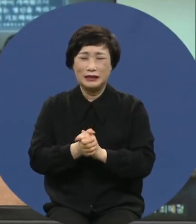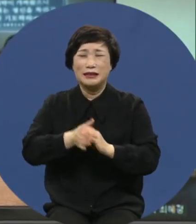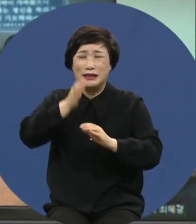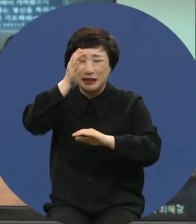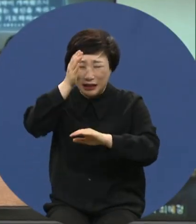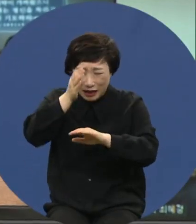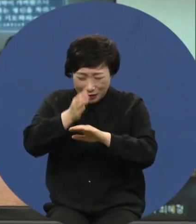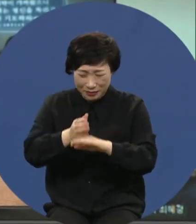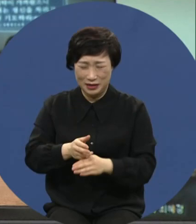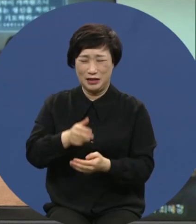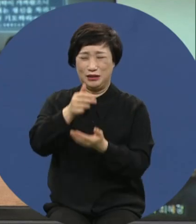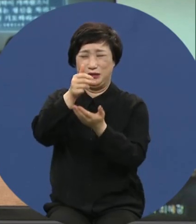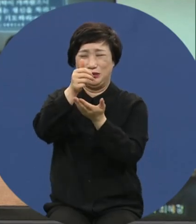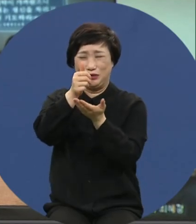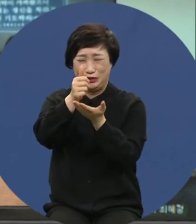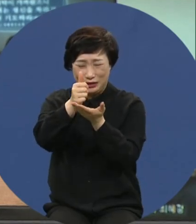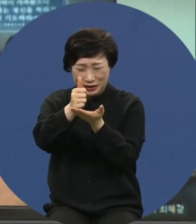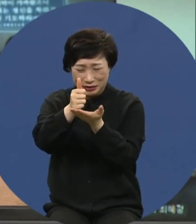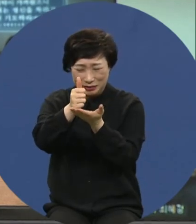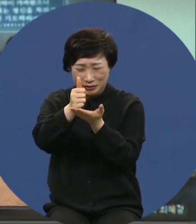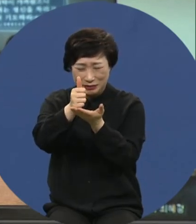고마우신 주님